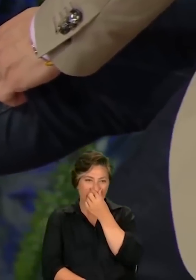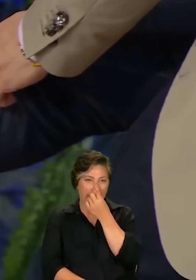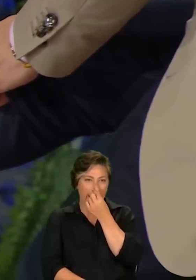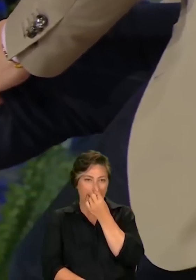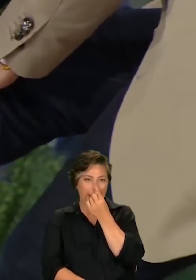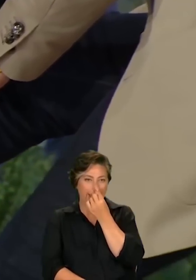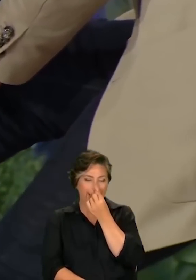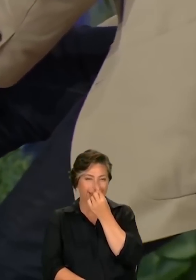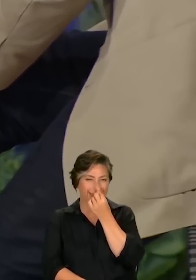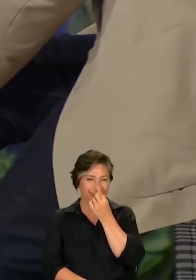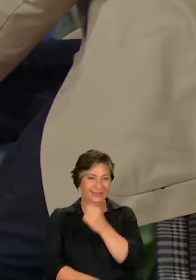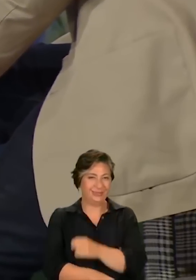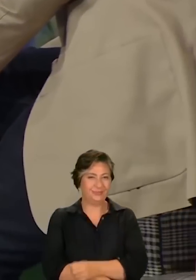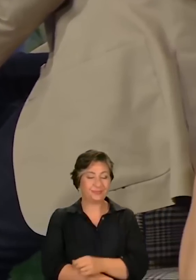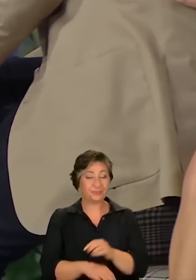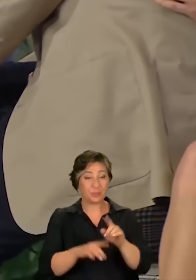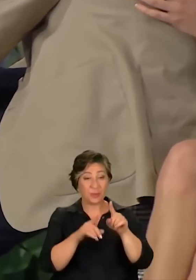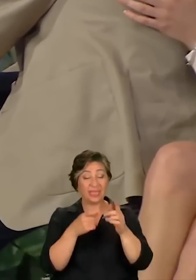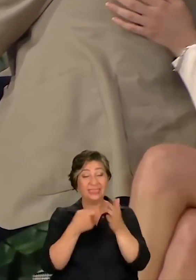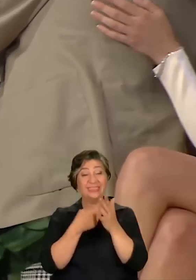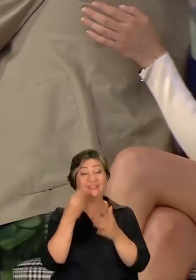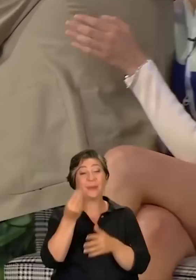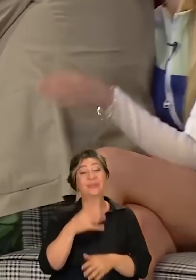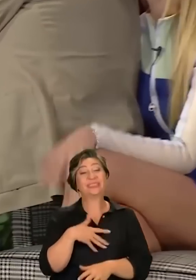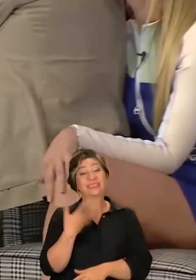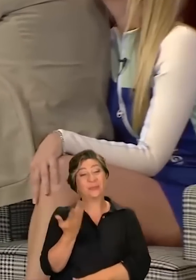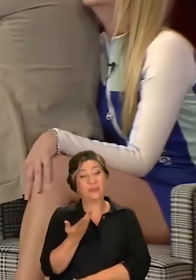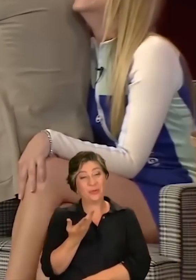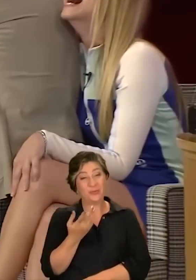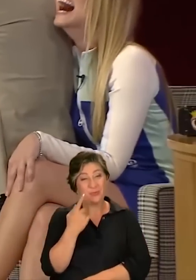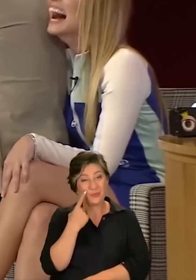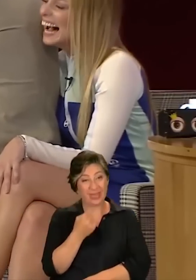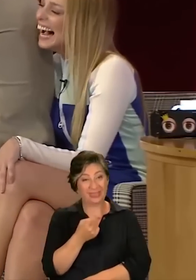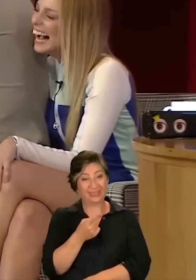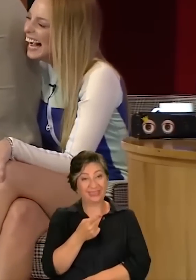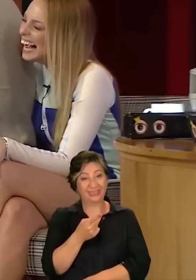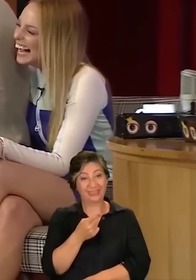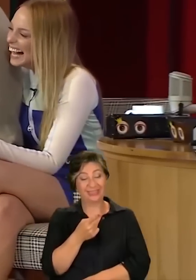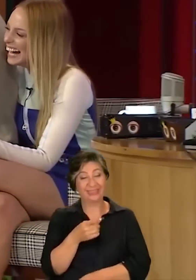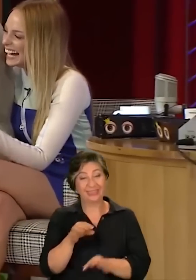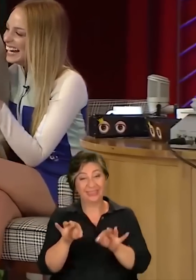Bak. Bak isim vermek istemiyorum.